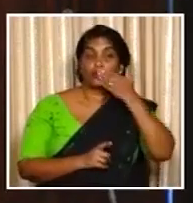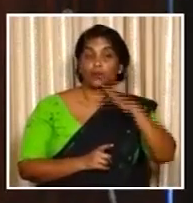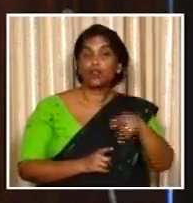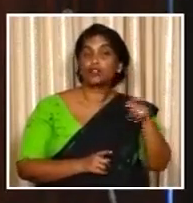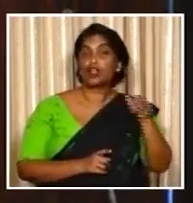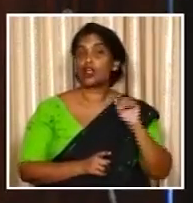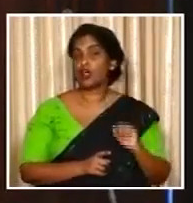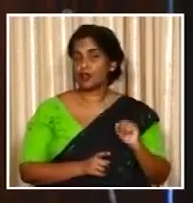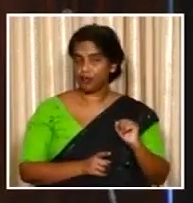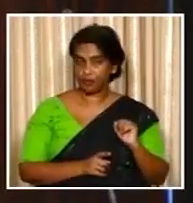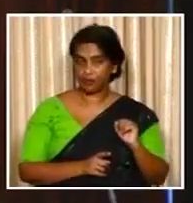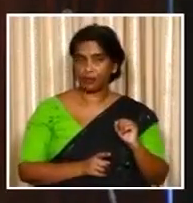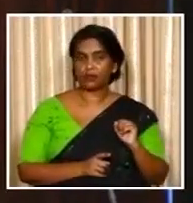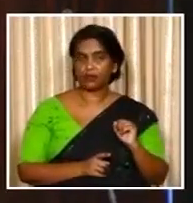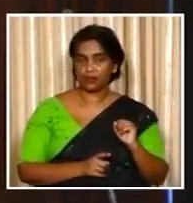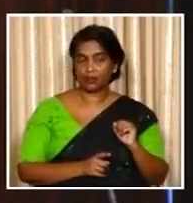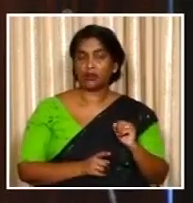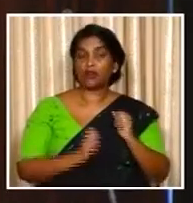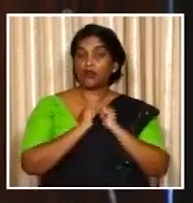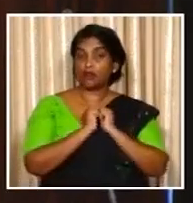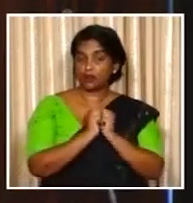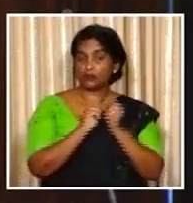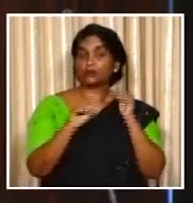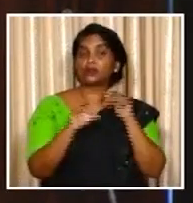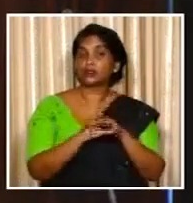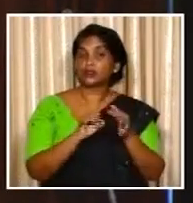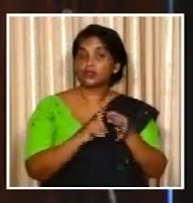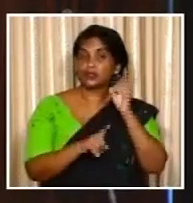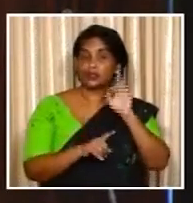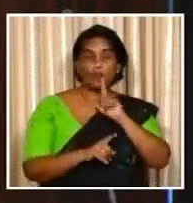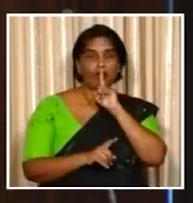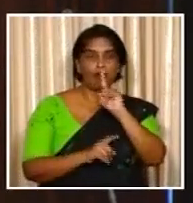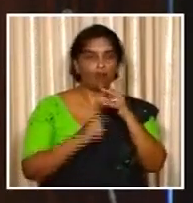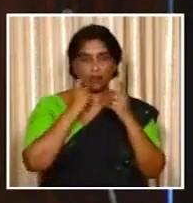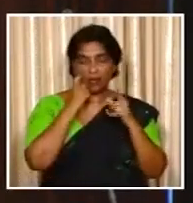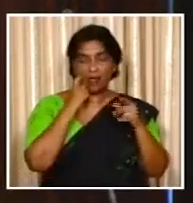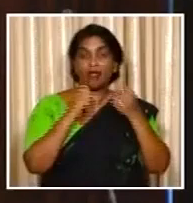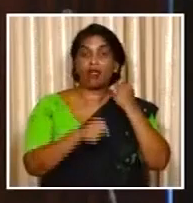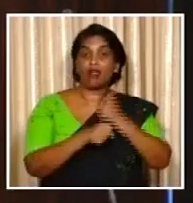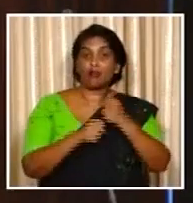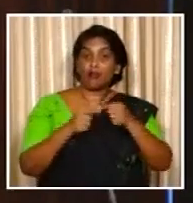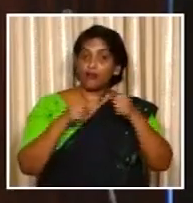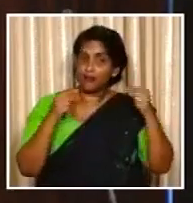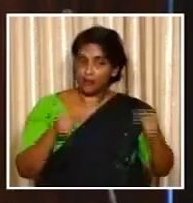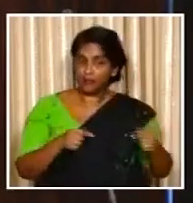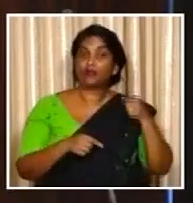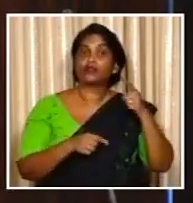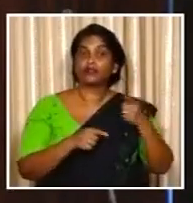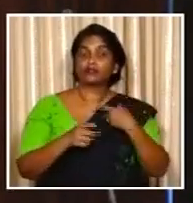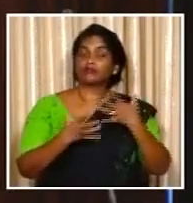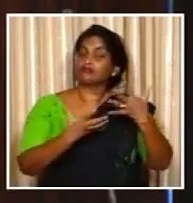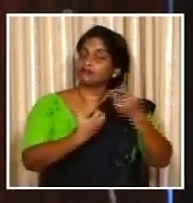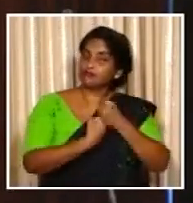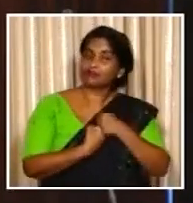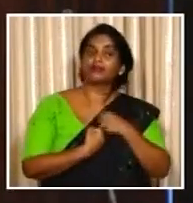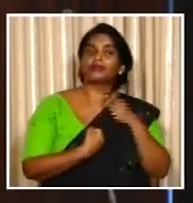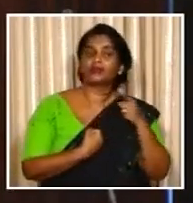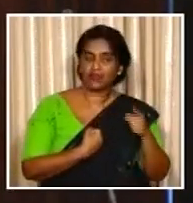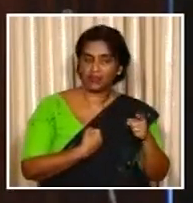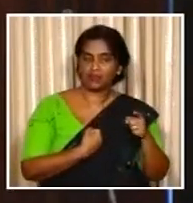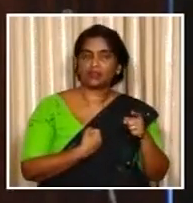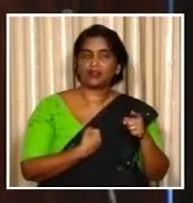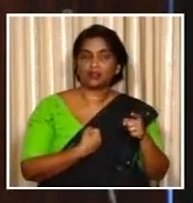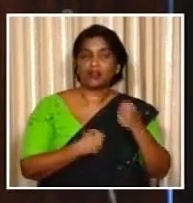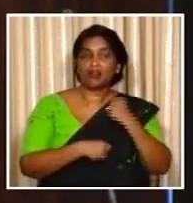සුදුසුකම මොකද්ද කියලා මේ වෘත්තියේ මේ සභාපතින් ඒව ආන්නේ ආණ්ඩුවට විරුද්ධ නම් එතුමා කියලා වැළඳගෙන එතුමාට විනාඩි